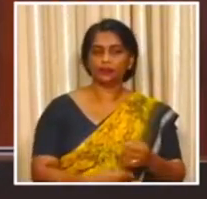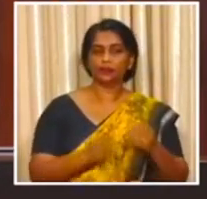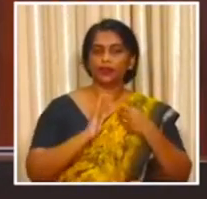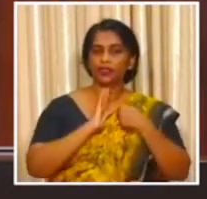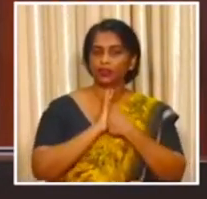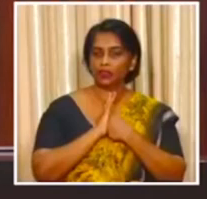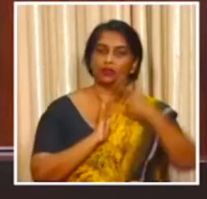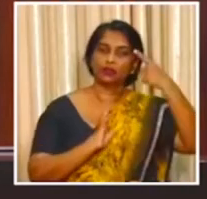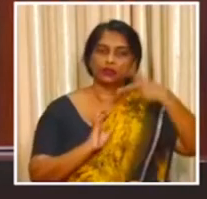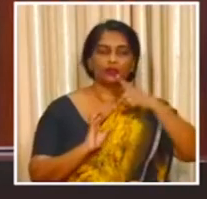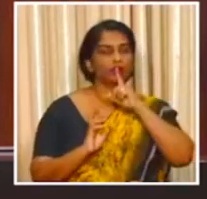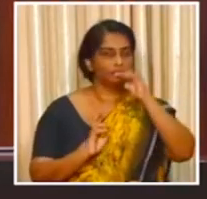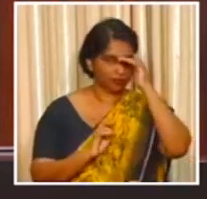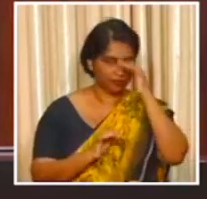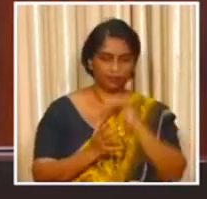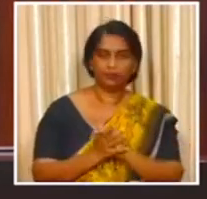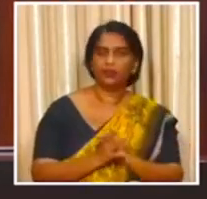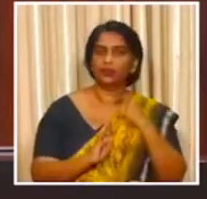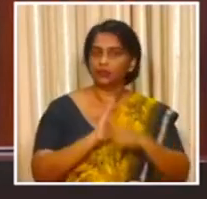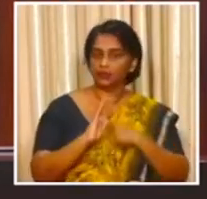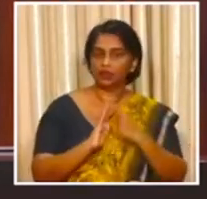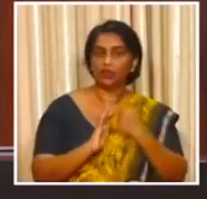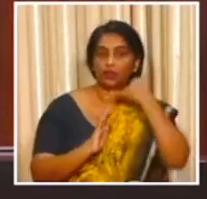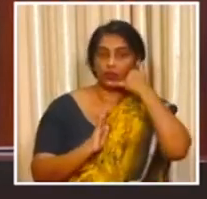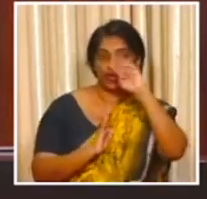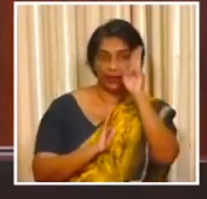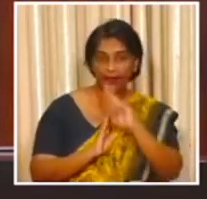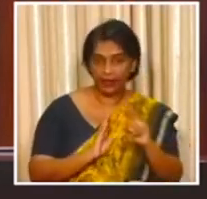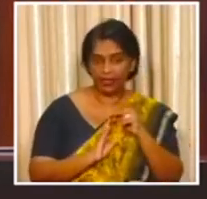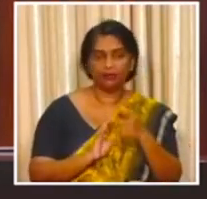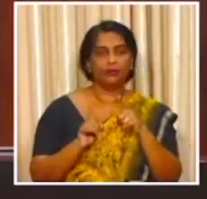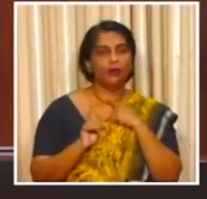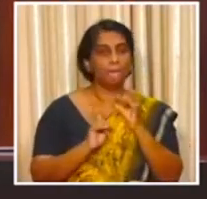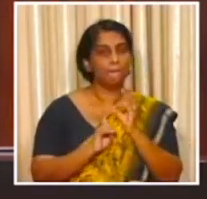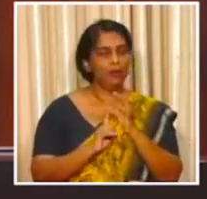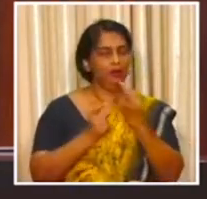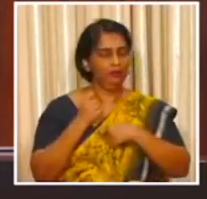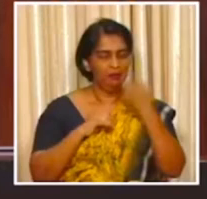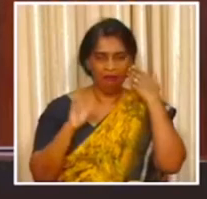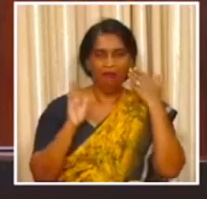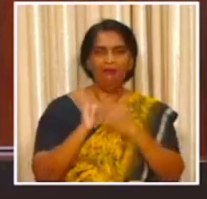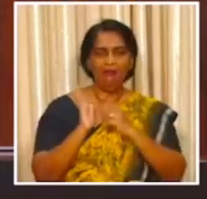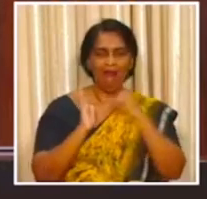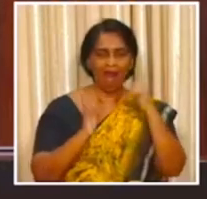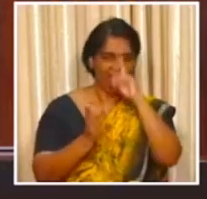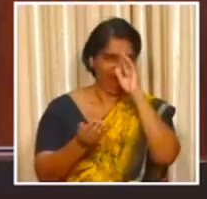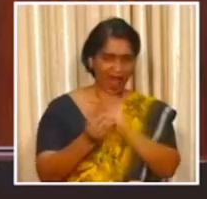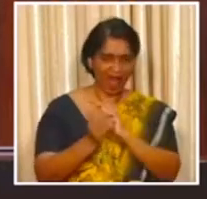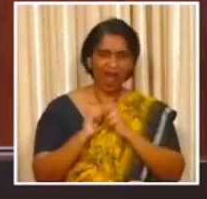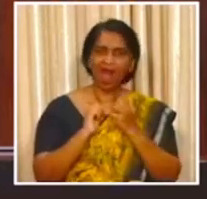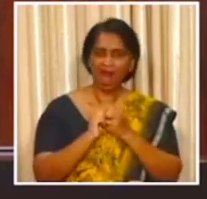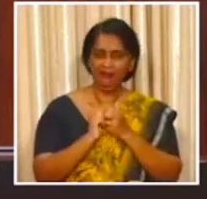ගරු නියෝජ්‍ය කතානායකතුමනි ශ්‍රී ලංකා ටෙලිකොම් ආයතනය පෞද්ගලීකරණය කිරීමෙන් ජාතික ආරක්ෂාවට වන